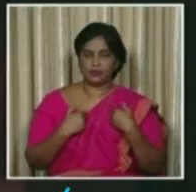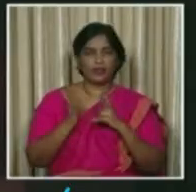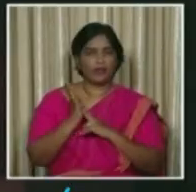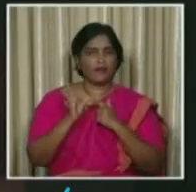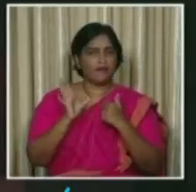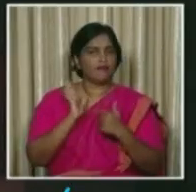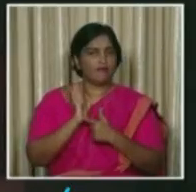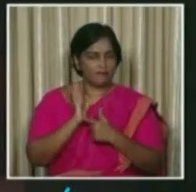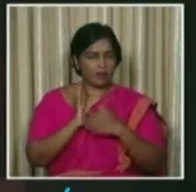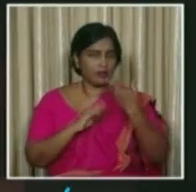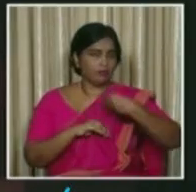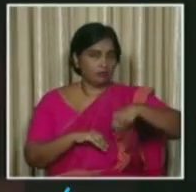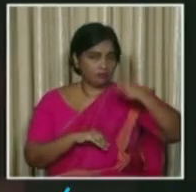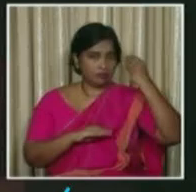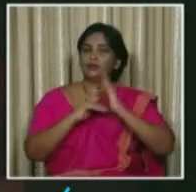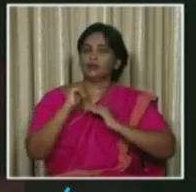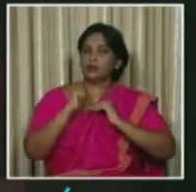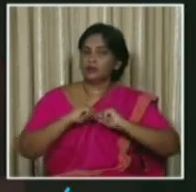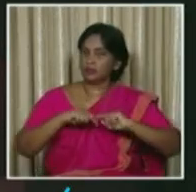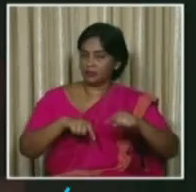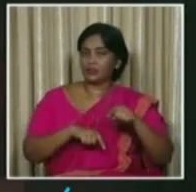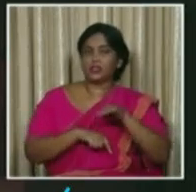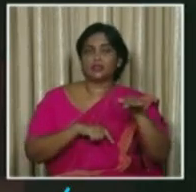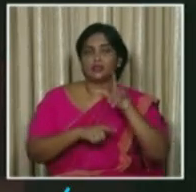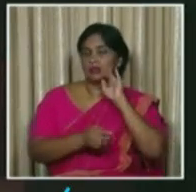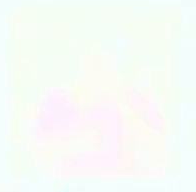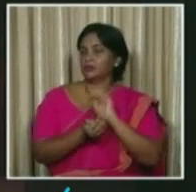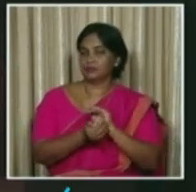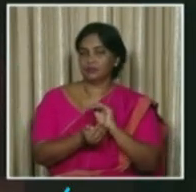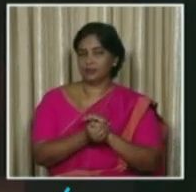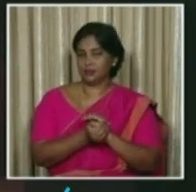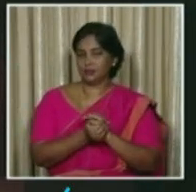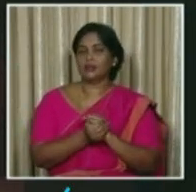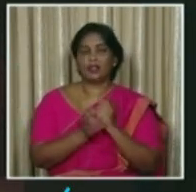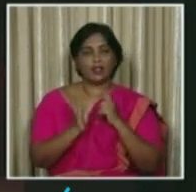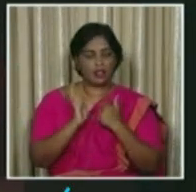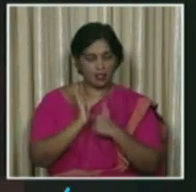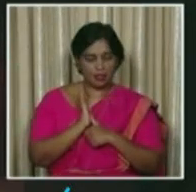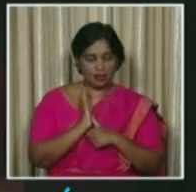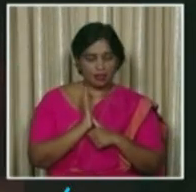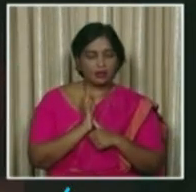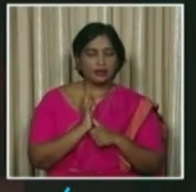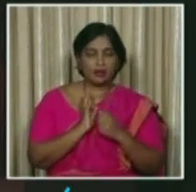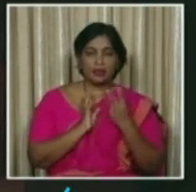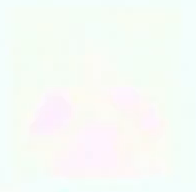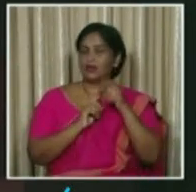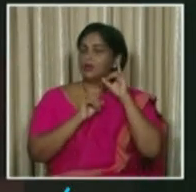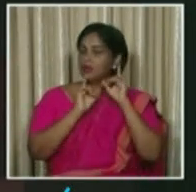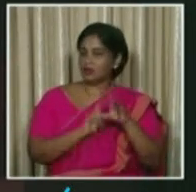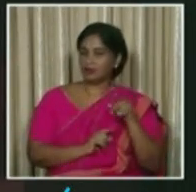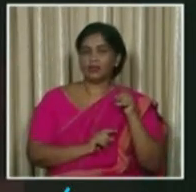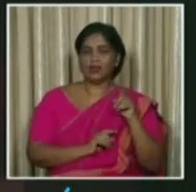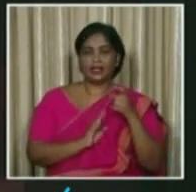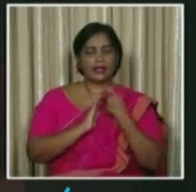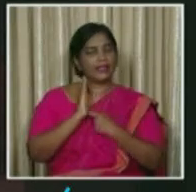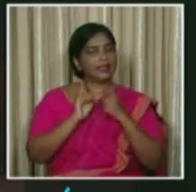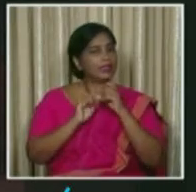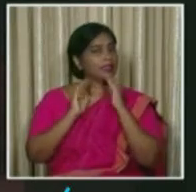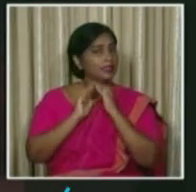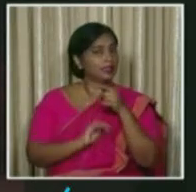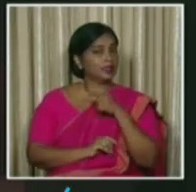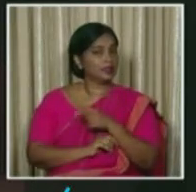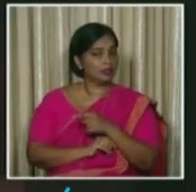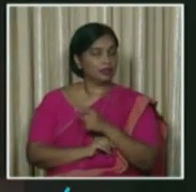එක වැඩි කිරීමේ ක්‍රියාවලිය සහ මේ සමාජ ආරක්ෂණ පනත් කෙටුම් පද දෙකටම අපි එකට විරුද්ධ වෙනවා. නීතිපති